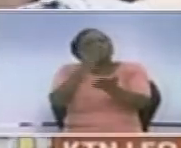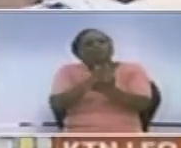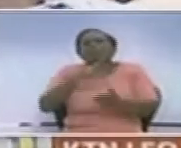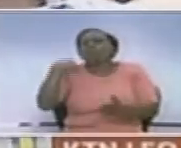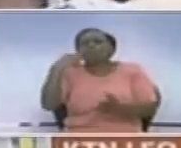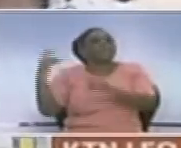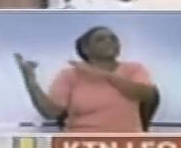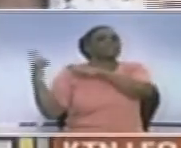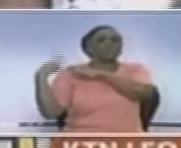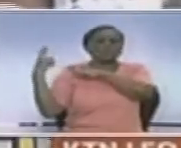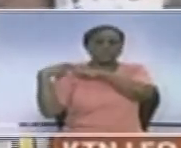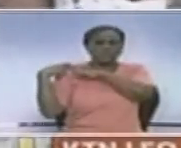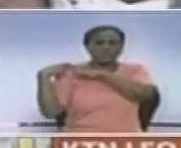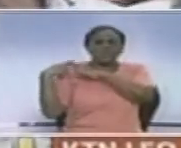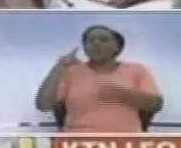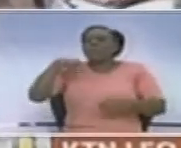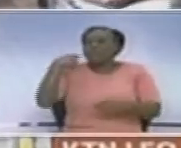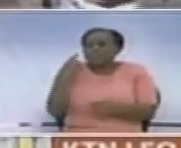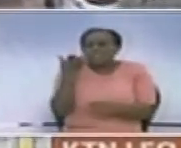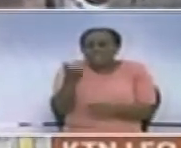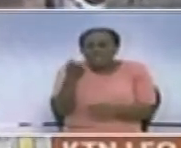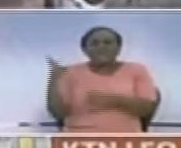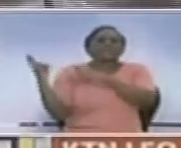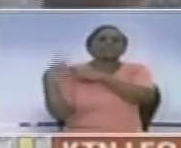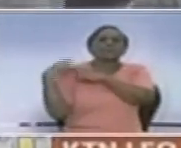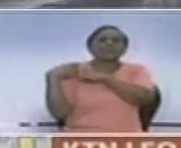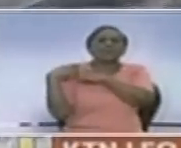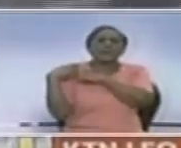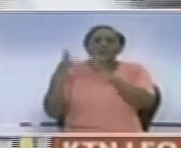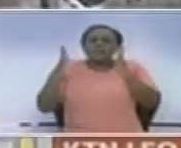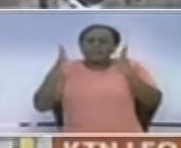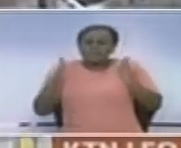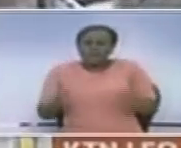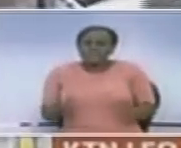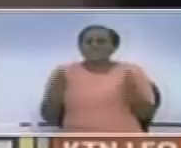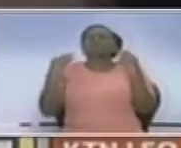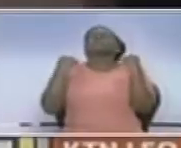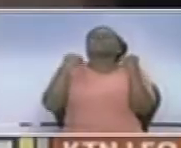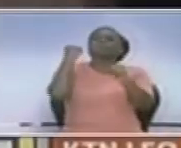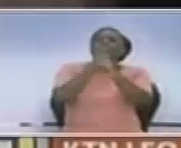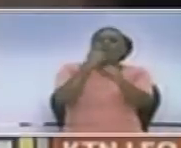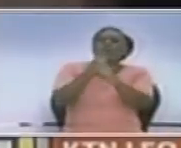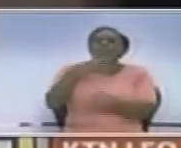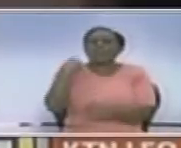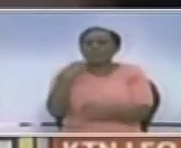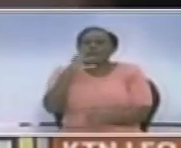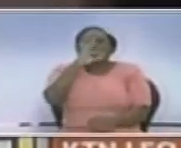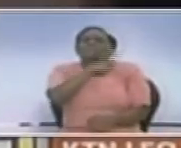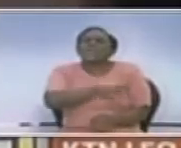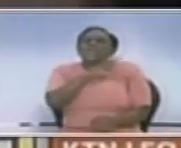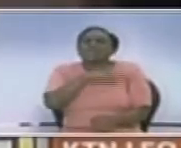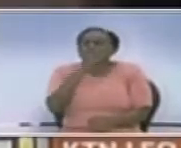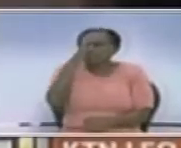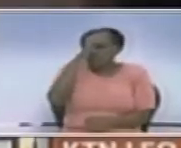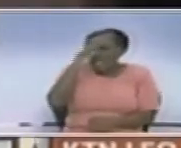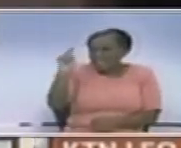nani na kina nani walihusika na nani alikuwa amelala kwa kazi. Hakuna faida ya kuwadanganya